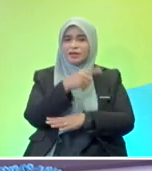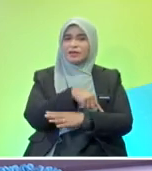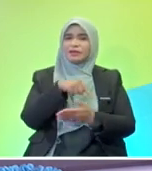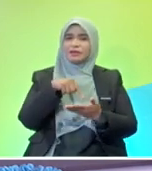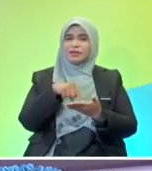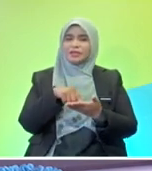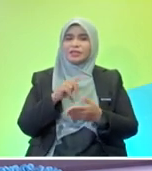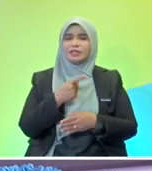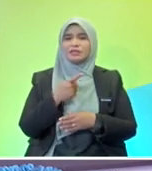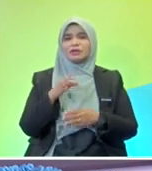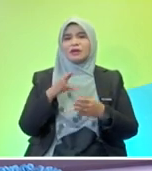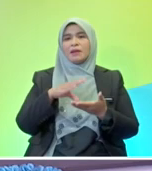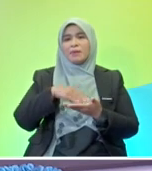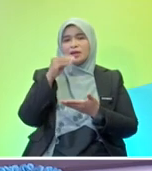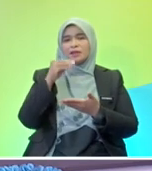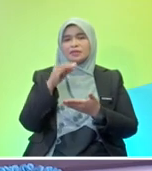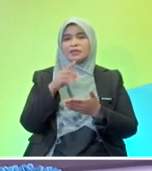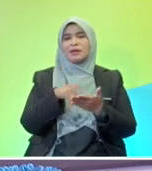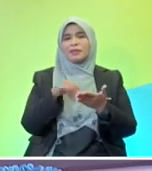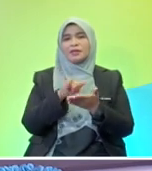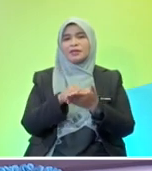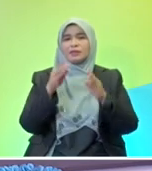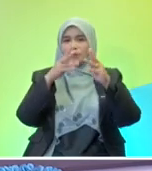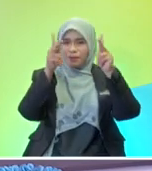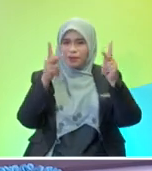belajar apa itu boneka, kita dah belajar